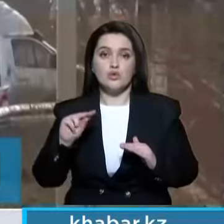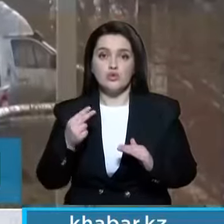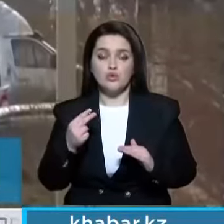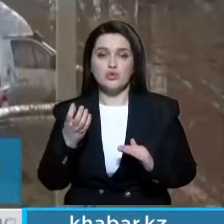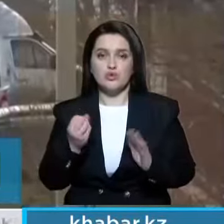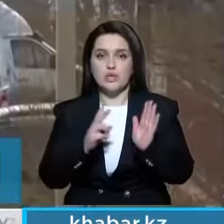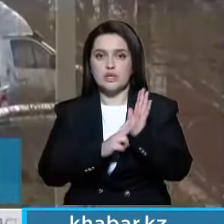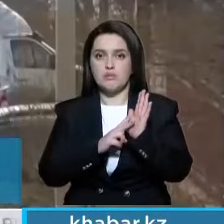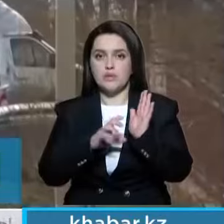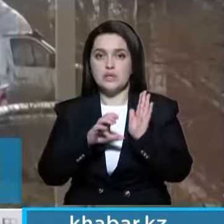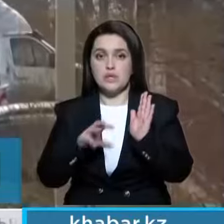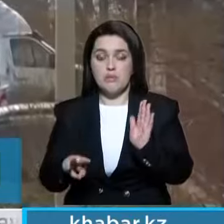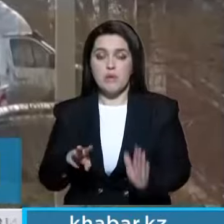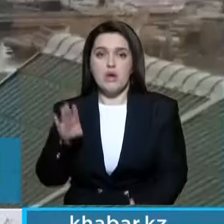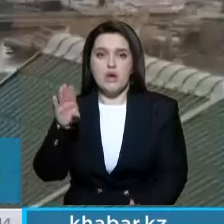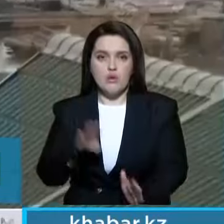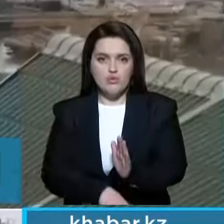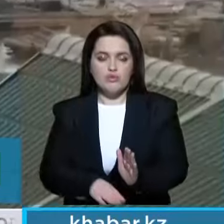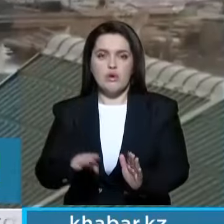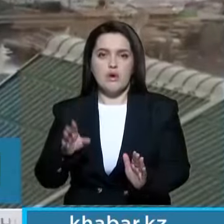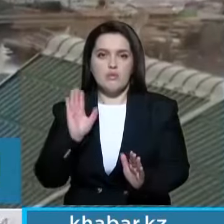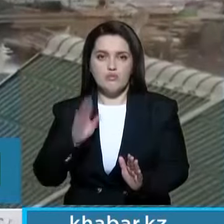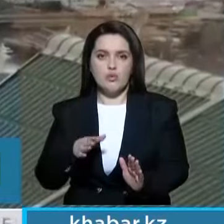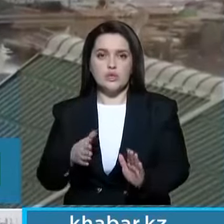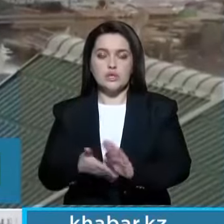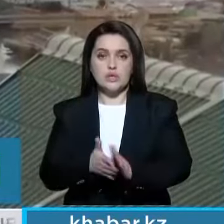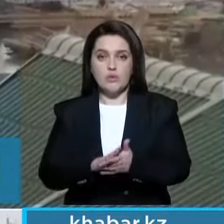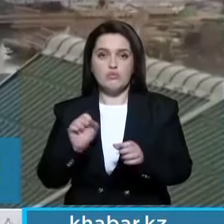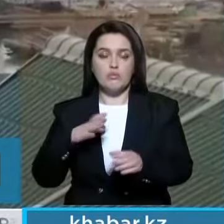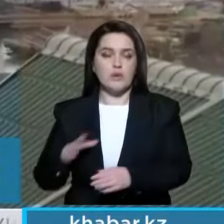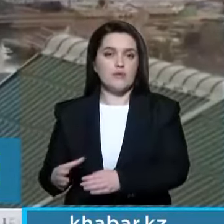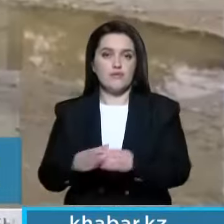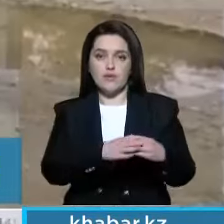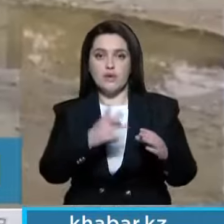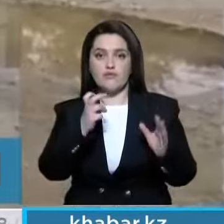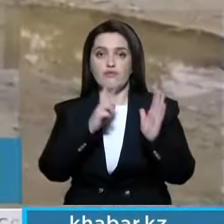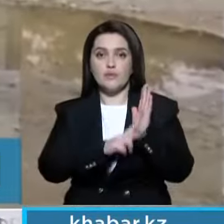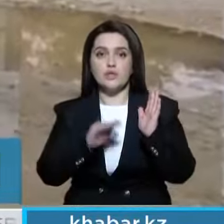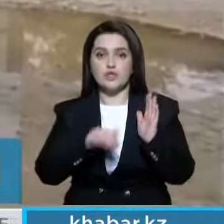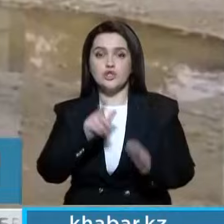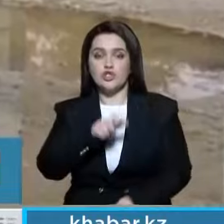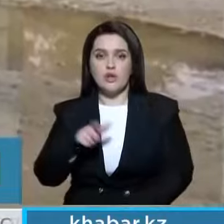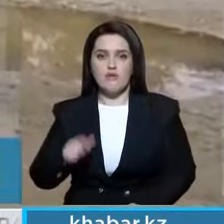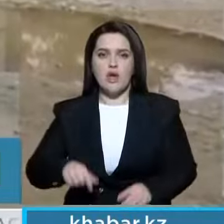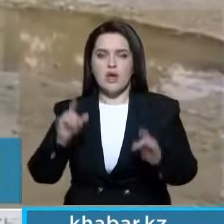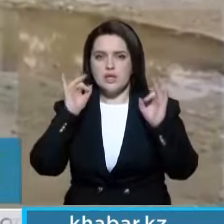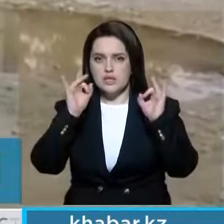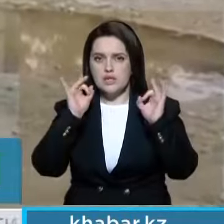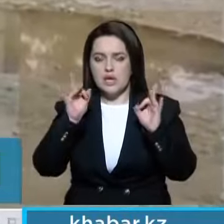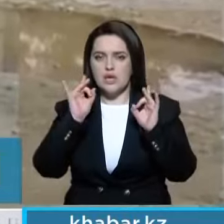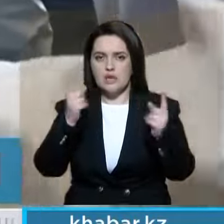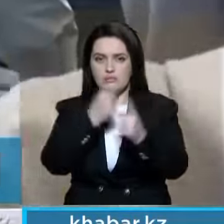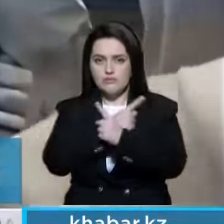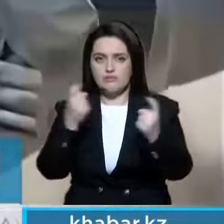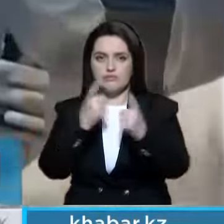может подняться еще на 70 сантиметров. При худшем развитии ситуации могут быть эвакуированы до 280 тысяч человек. Сирены